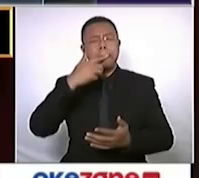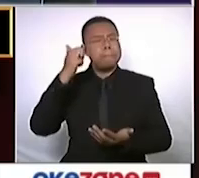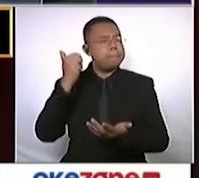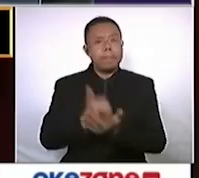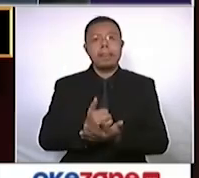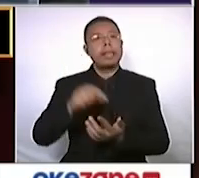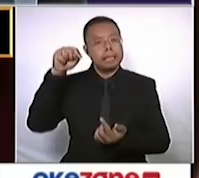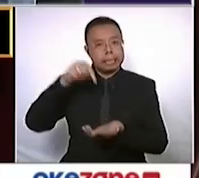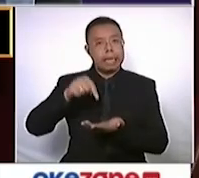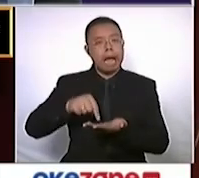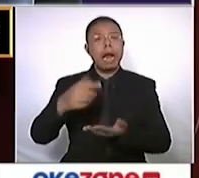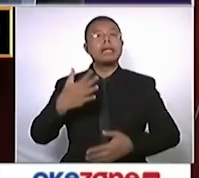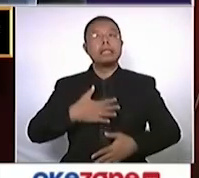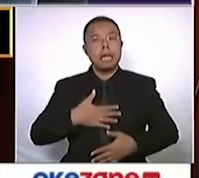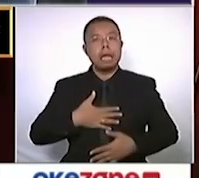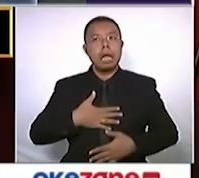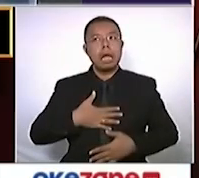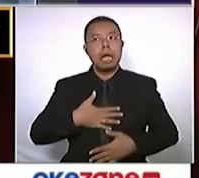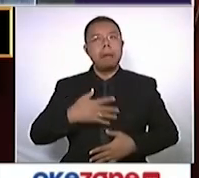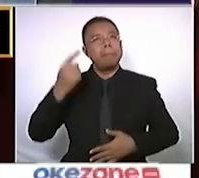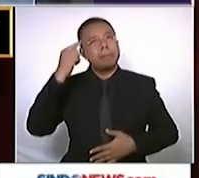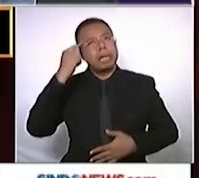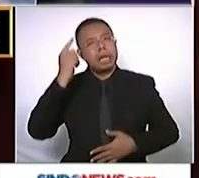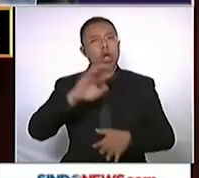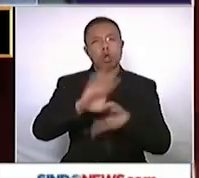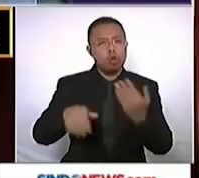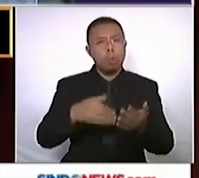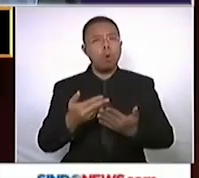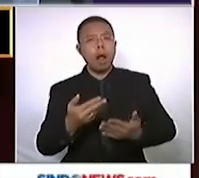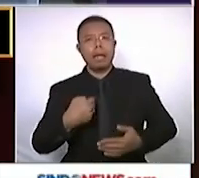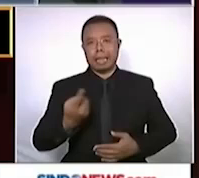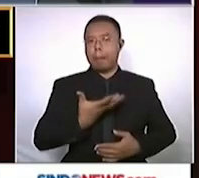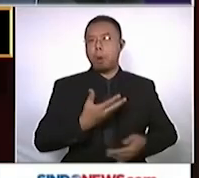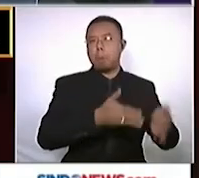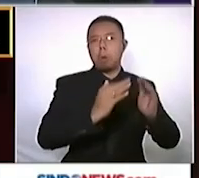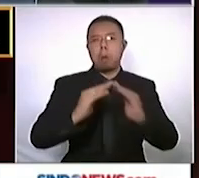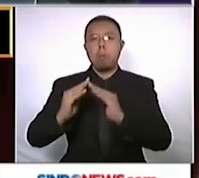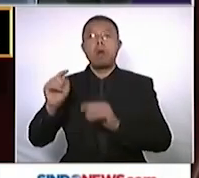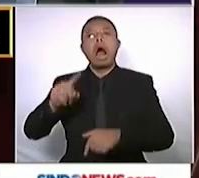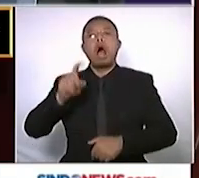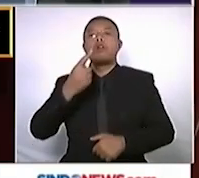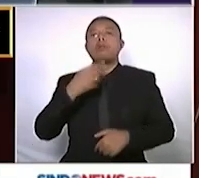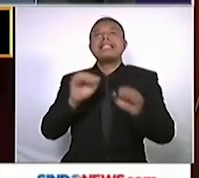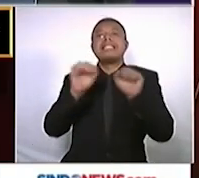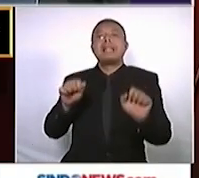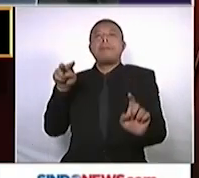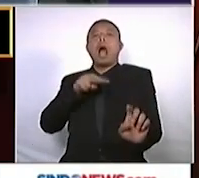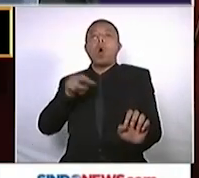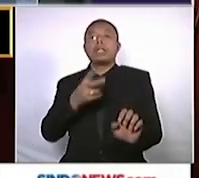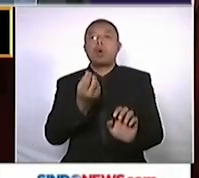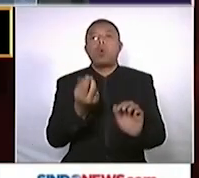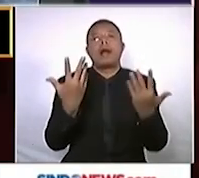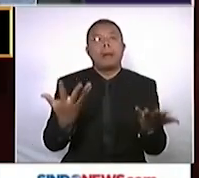yang terpenting itu bagi saya, apapun yang akan kita bangun itu kan harus ada sistem